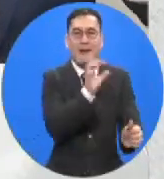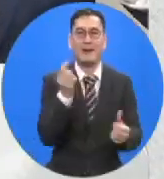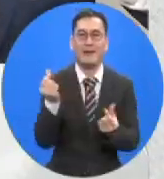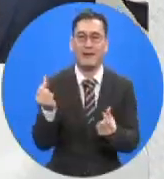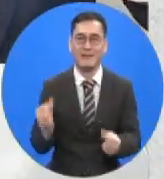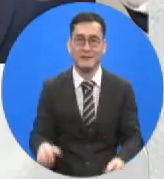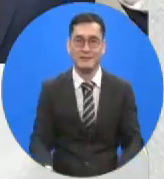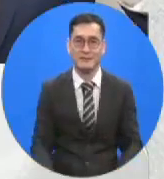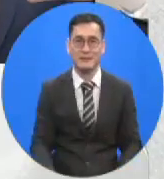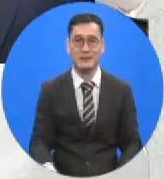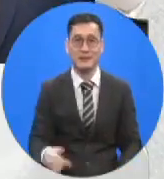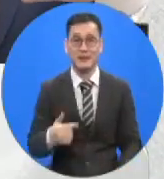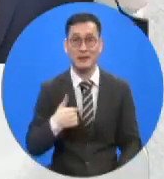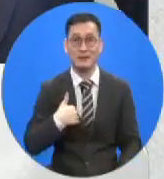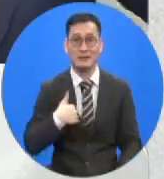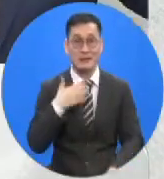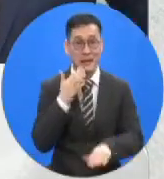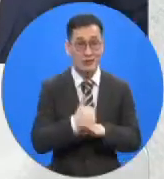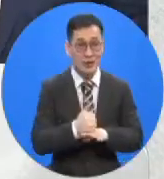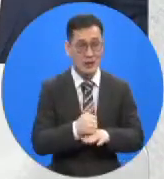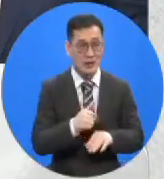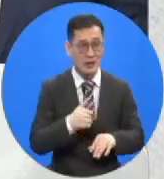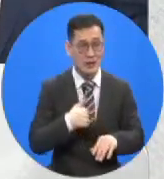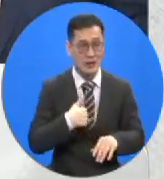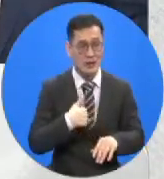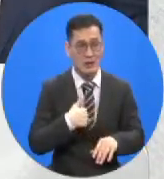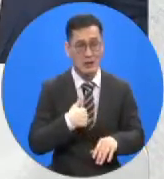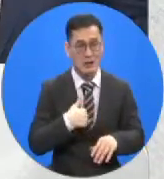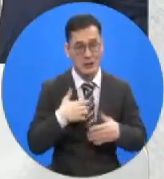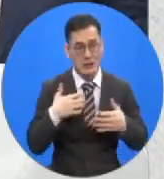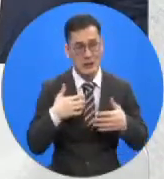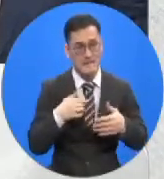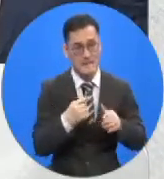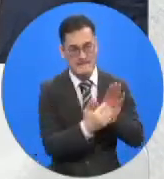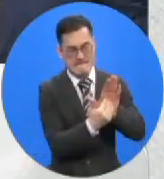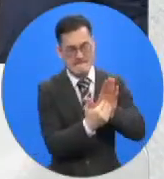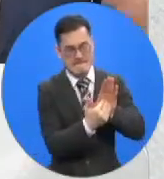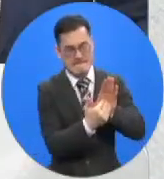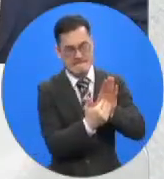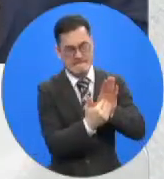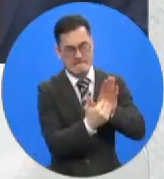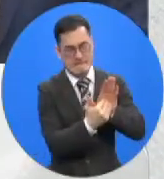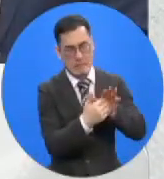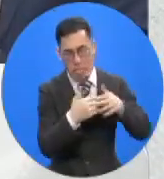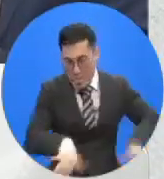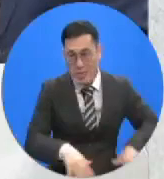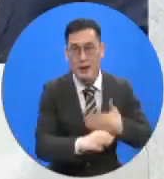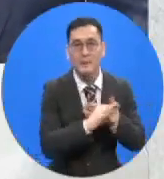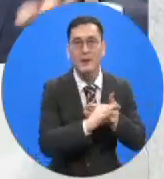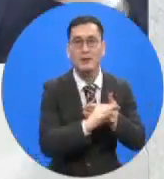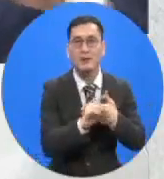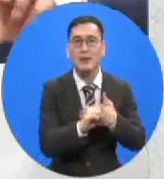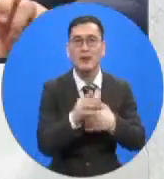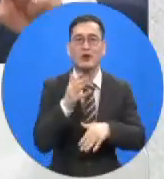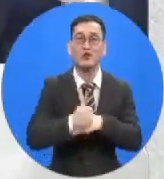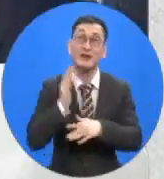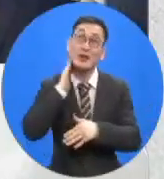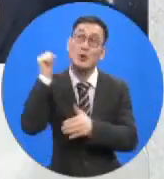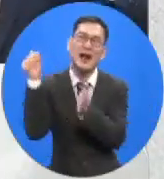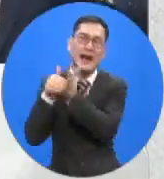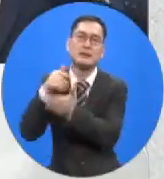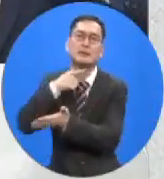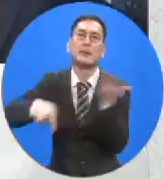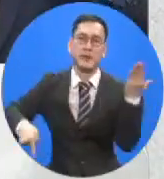선이 무너지면 비서실장 선이 무너지면 대통령까지 그 영향을 미칠 수 있는 거잖아요. 그러니까 김경수 경남도지사가